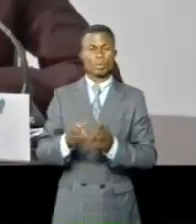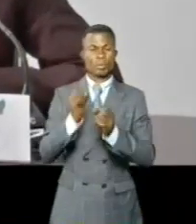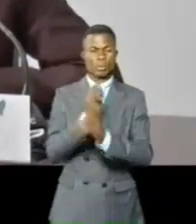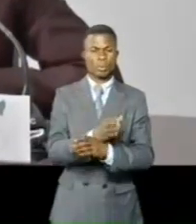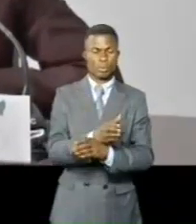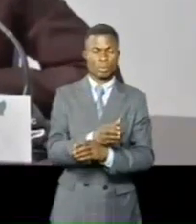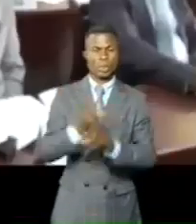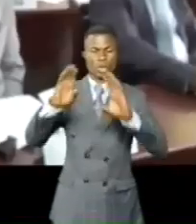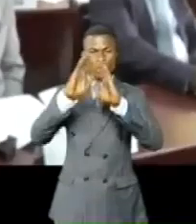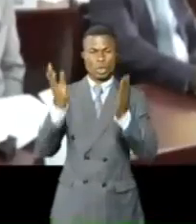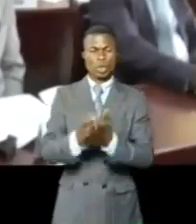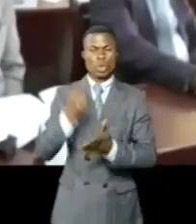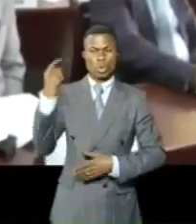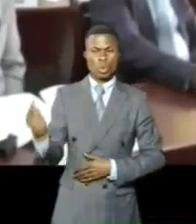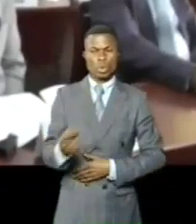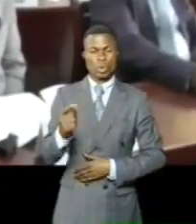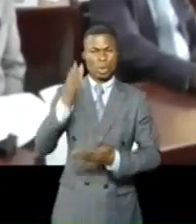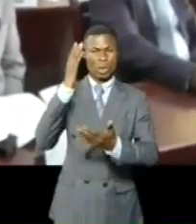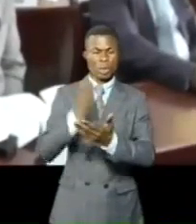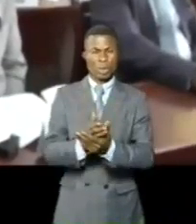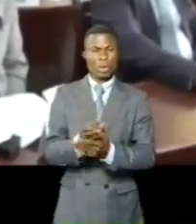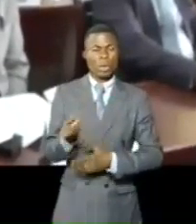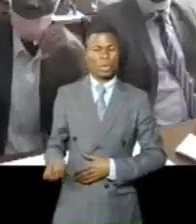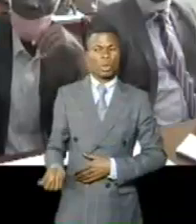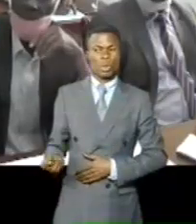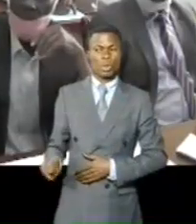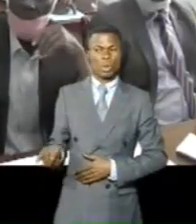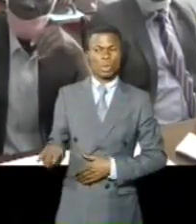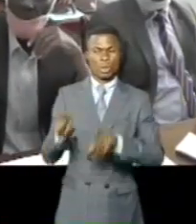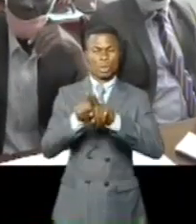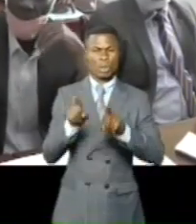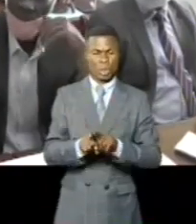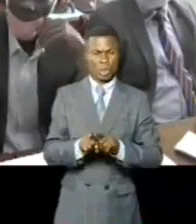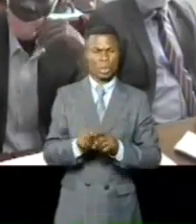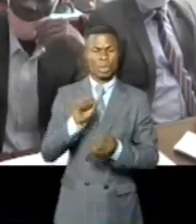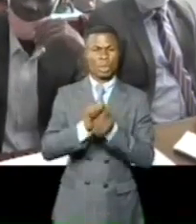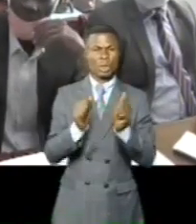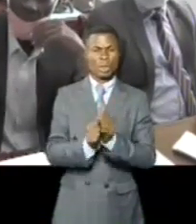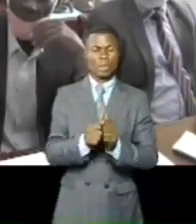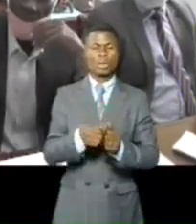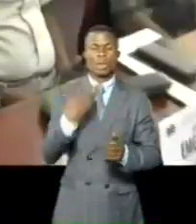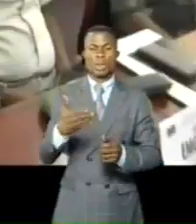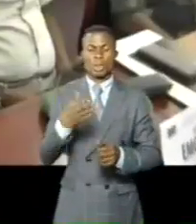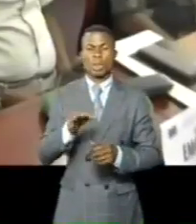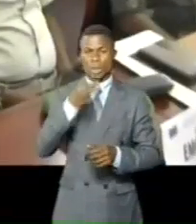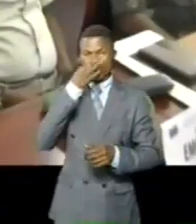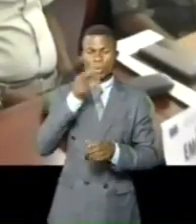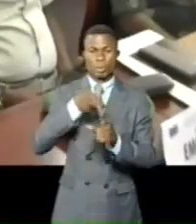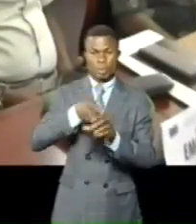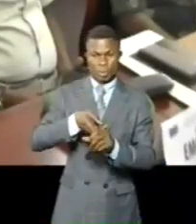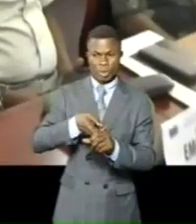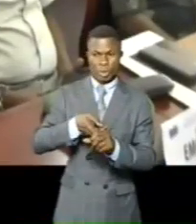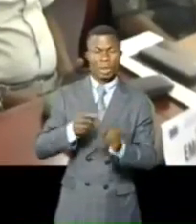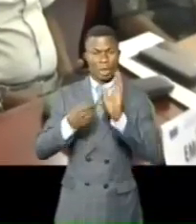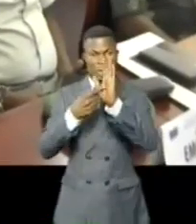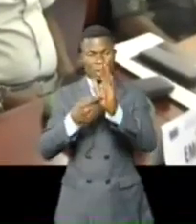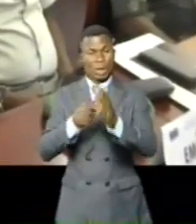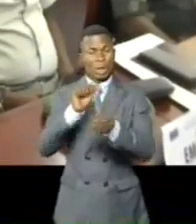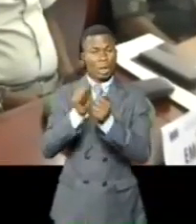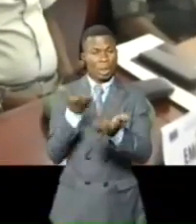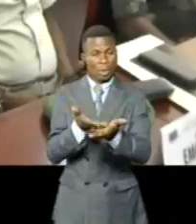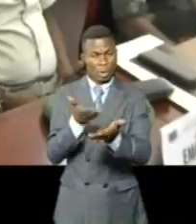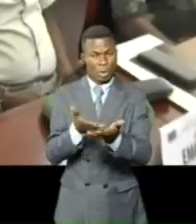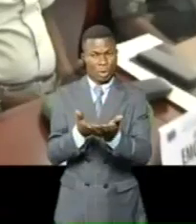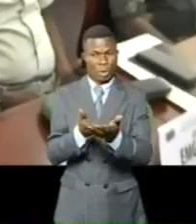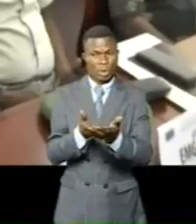de la commission permanente de lutte contre la fraude et la contrebande des produits pétroliers a révélé que ce fléau